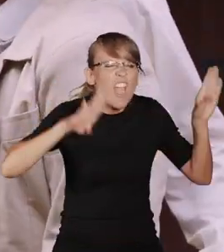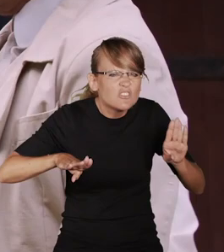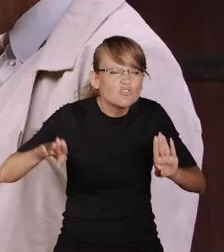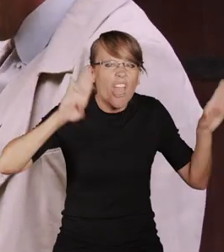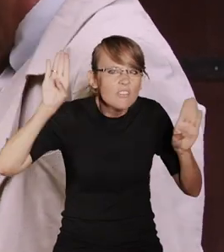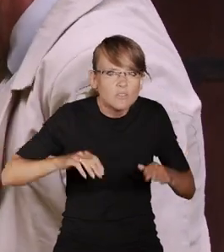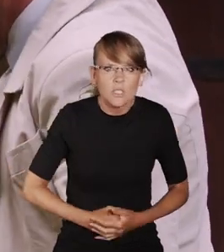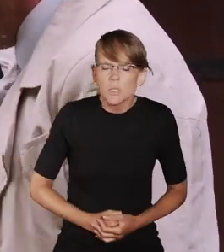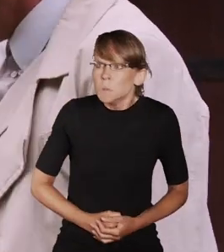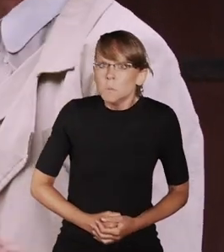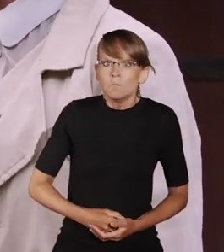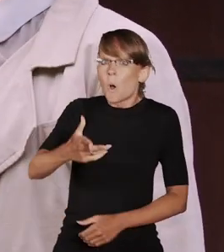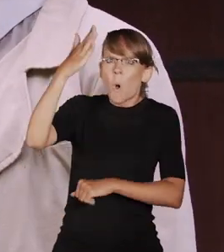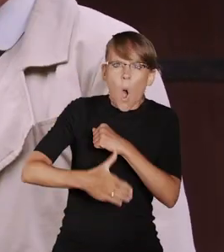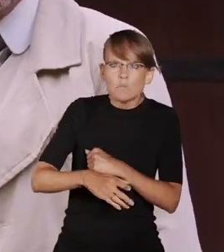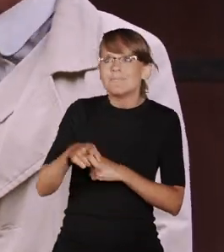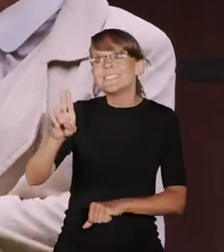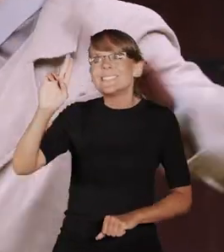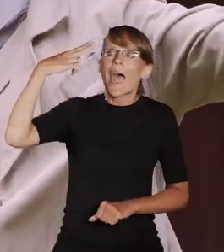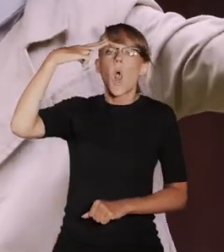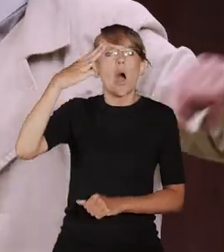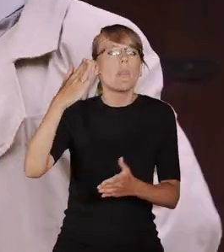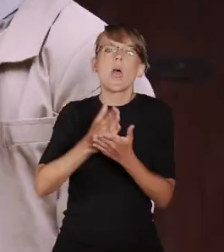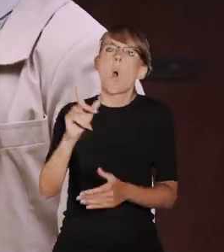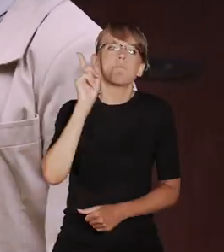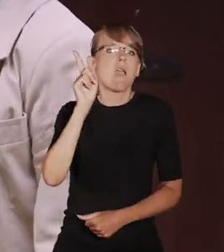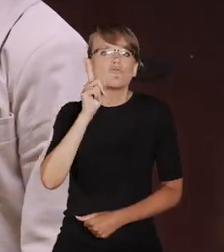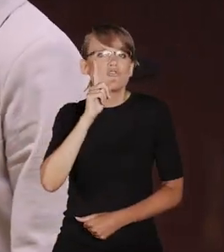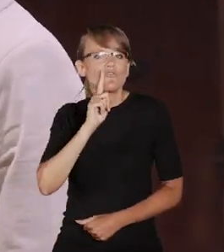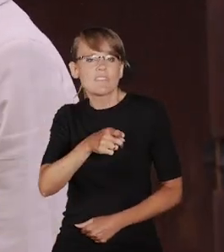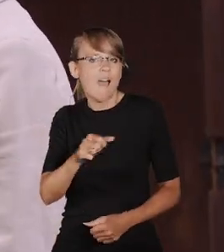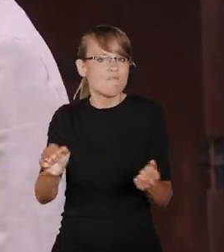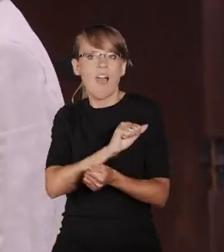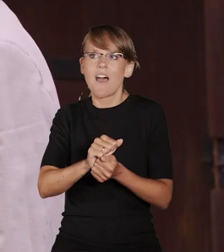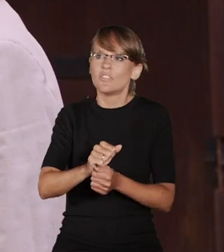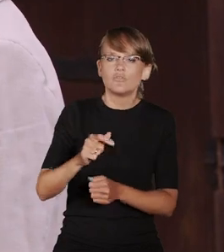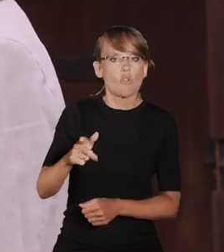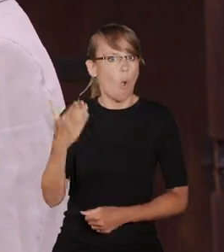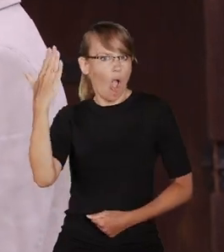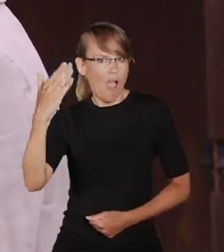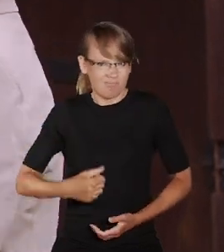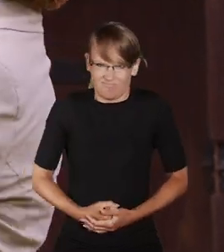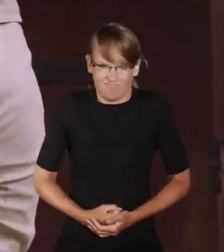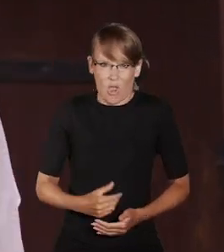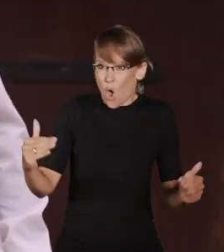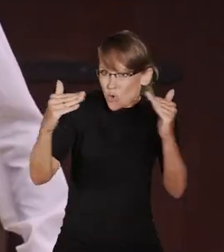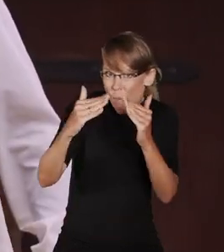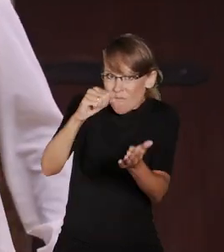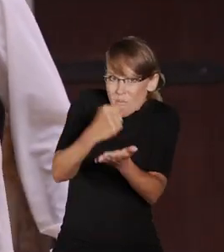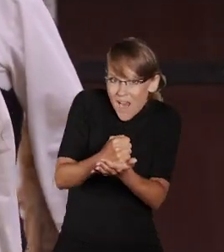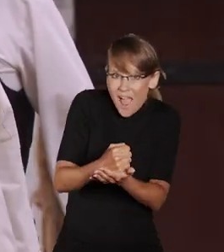mi do tego, że jest pani kobietą istotą słabą. Na plac! Niedźwiedź! Niedźwiedź! Niedźwiedź!